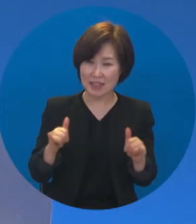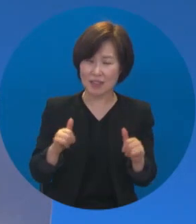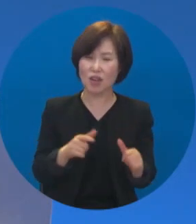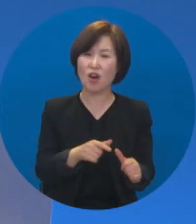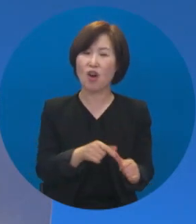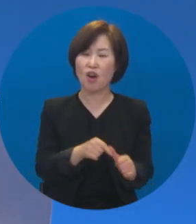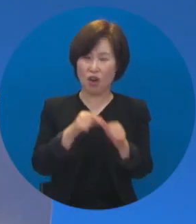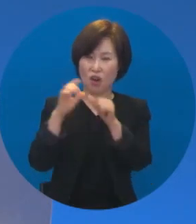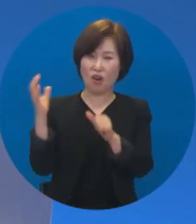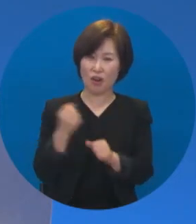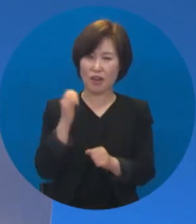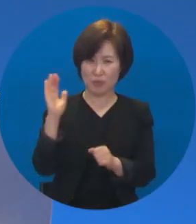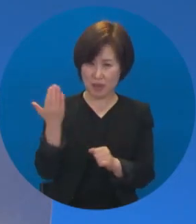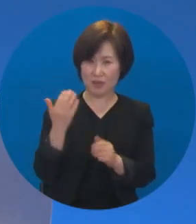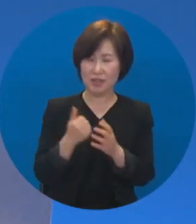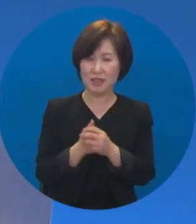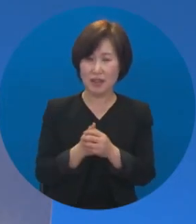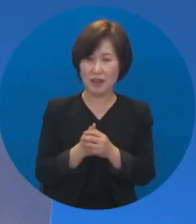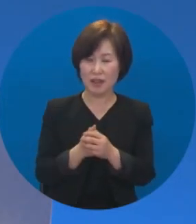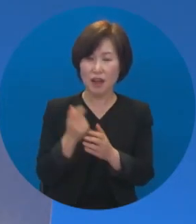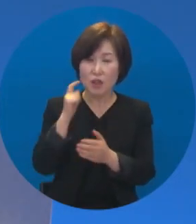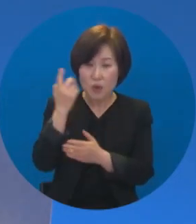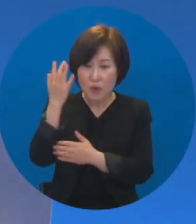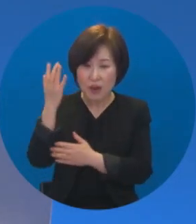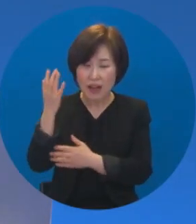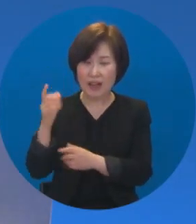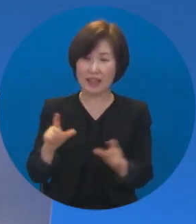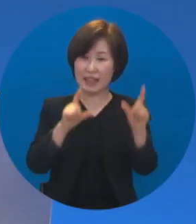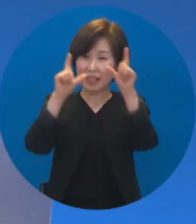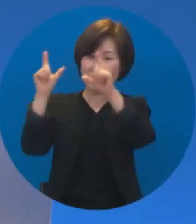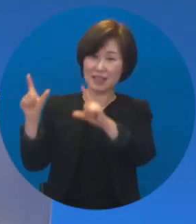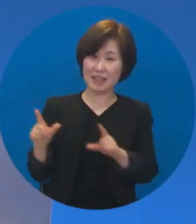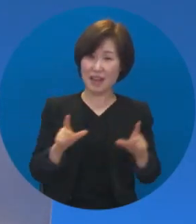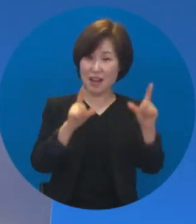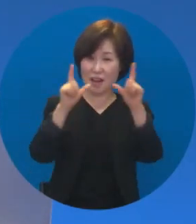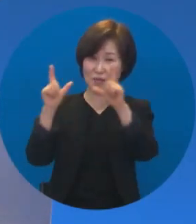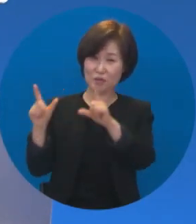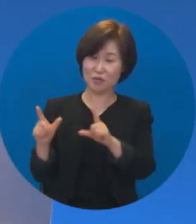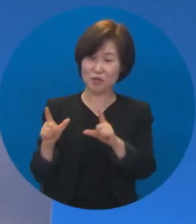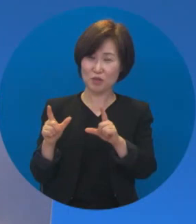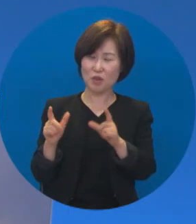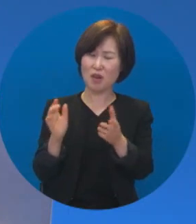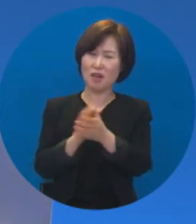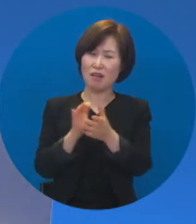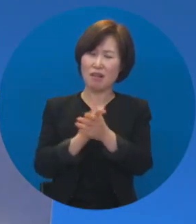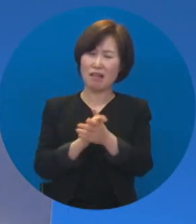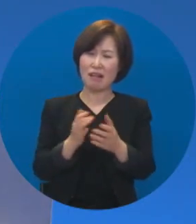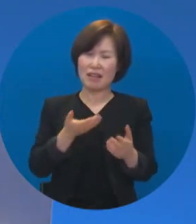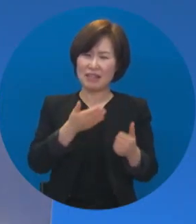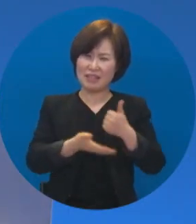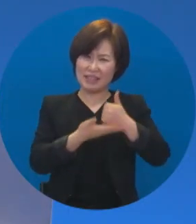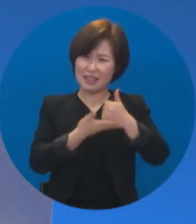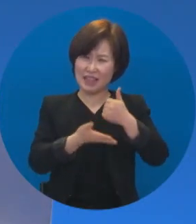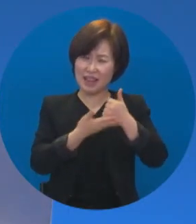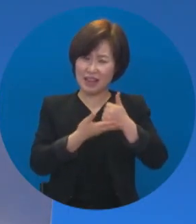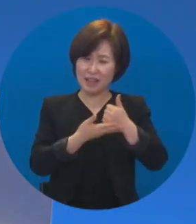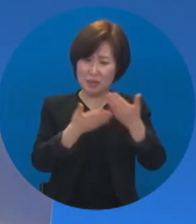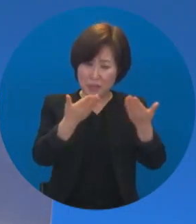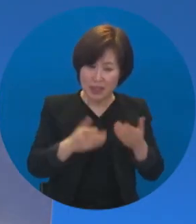우리에게 가르쳐 주신 영광의 삶은 누리고 박수받고 칭찬받는 삶이 아니라,